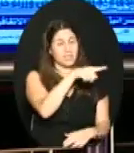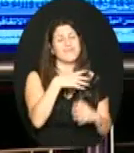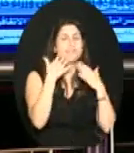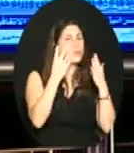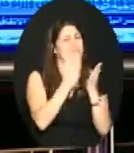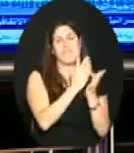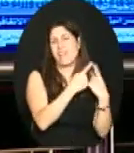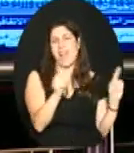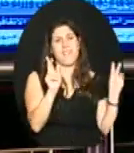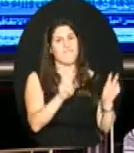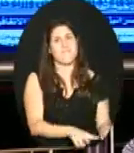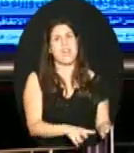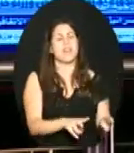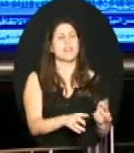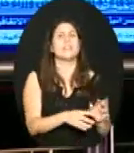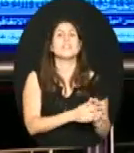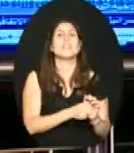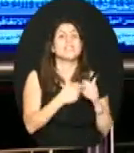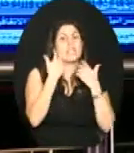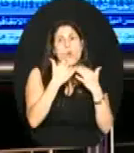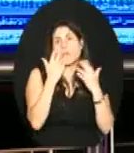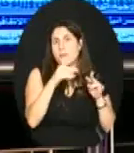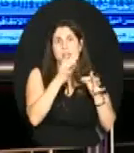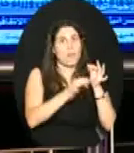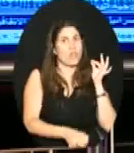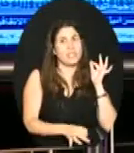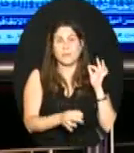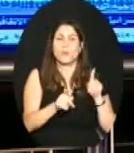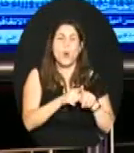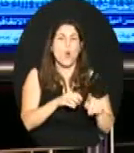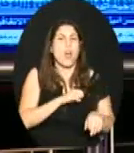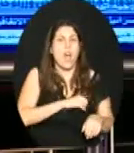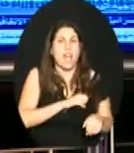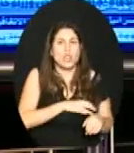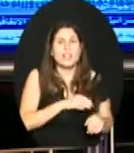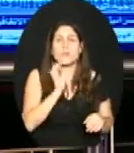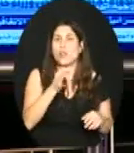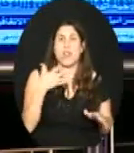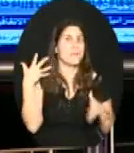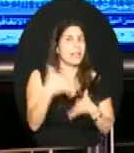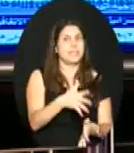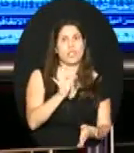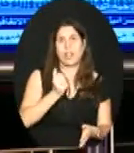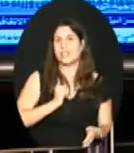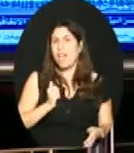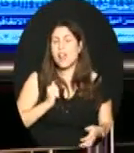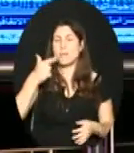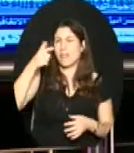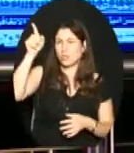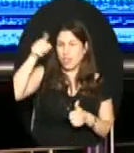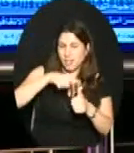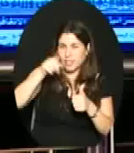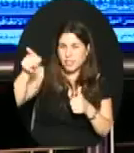אחר לחלוטין. תיאורים מאוד מאוד מפורטים, אמרתי סלש רגשניים, של הפריצה של כוחות צהל בג'נין והירי